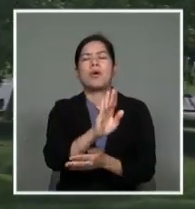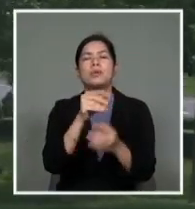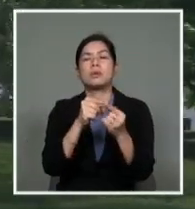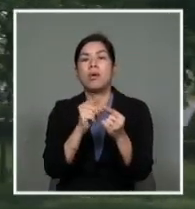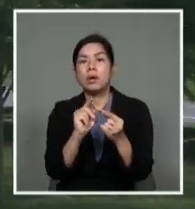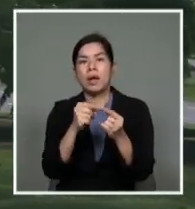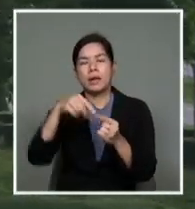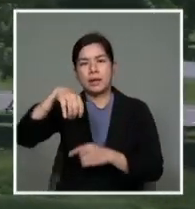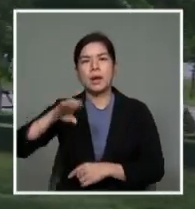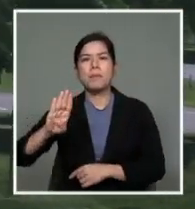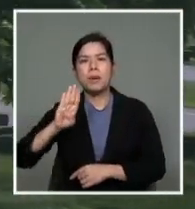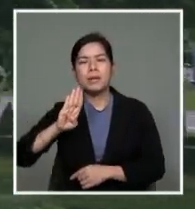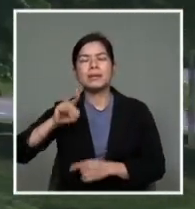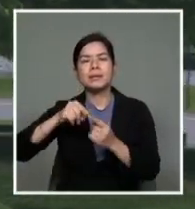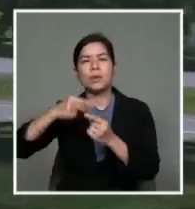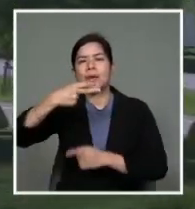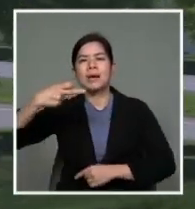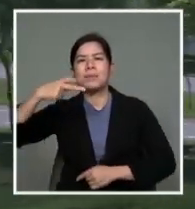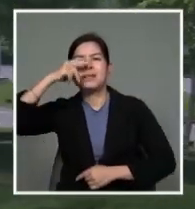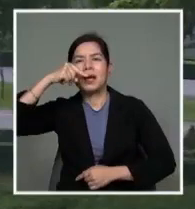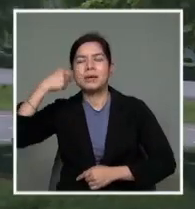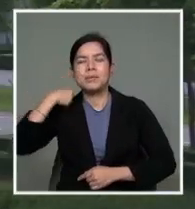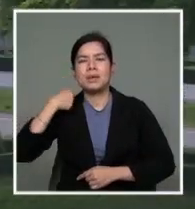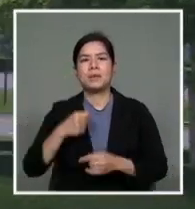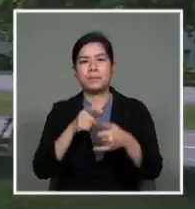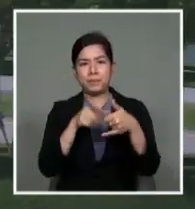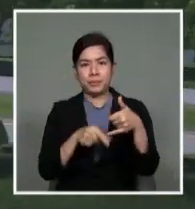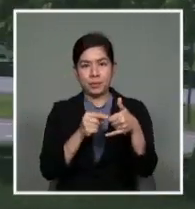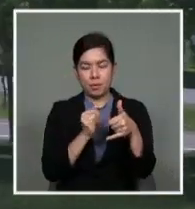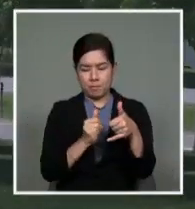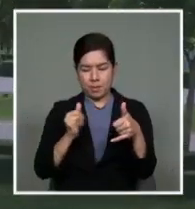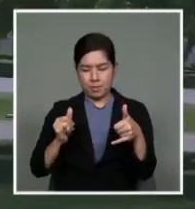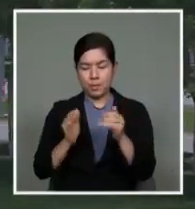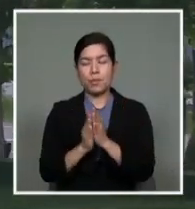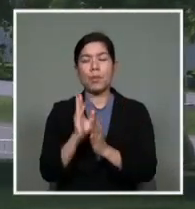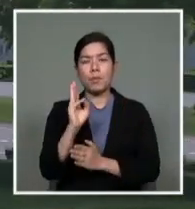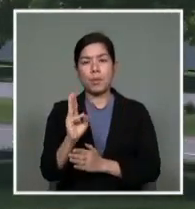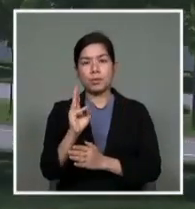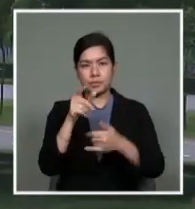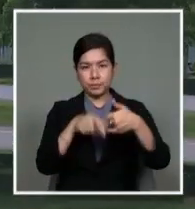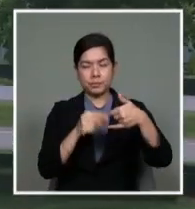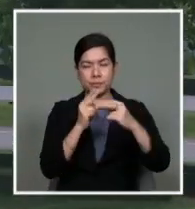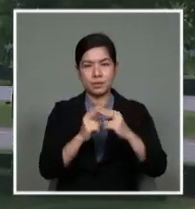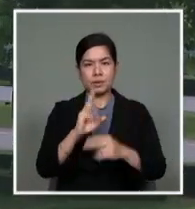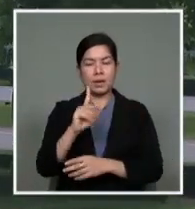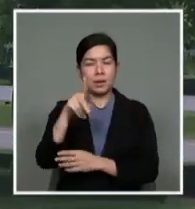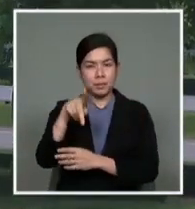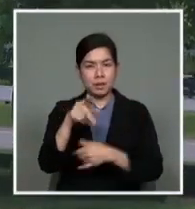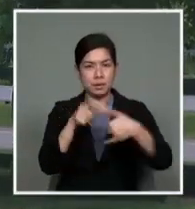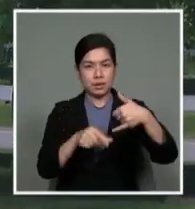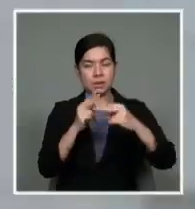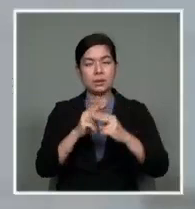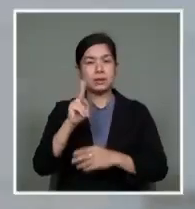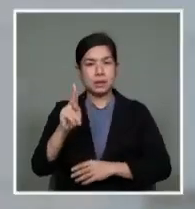ค่ะผู้บริหารแผน6คนประกอบด้วยพลอากาศเอกชัยพฤกษ์ดิษยสรินทร์คุณจักริดพาราพันธกุล